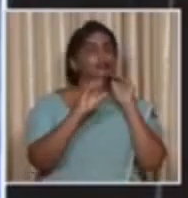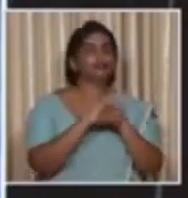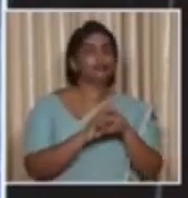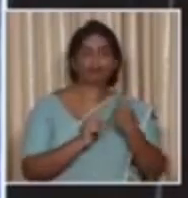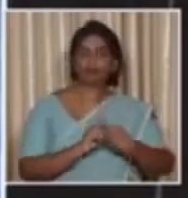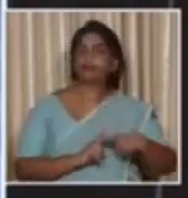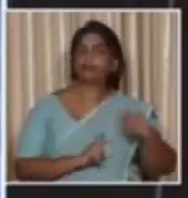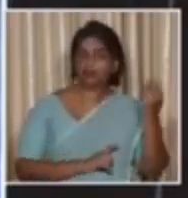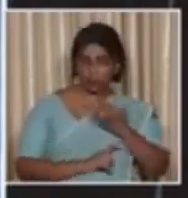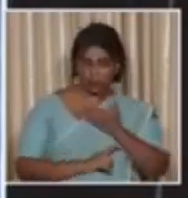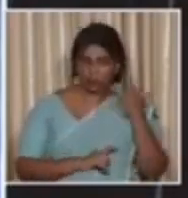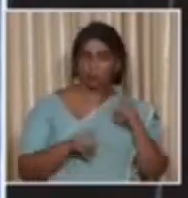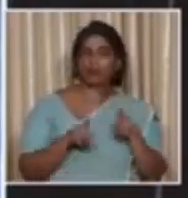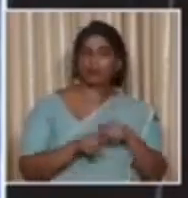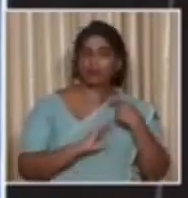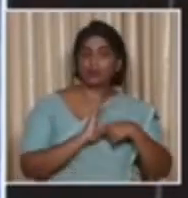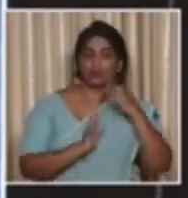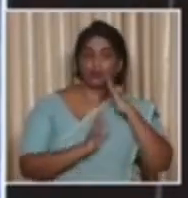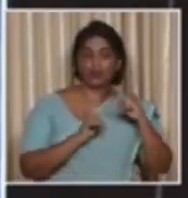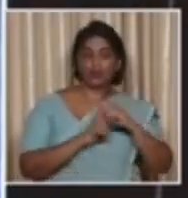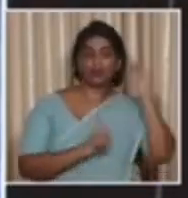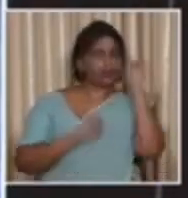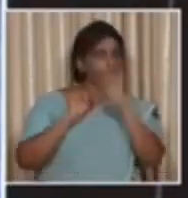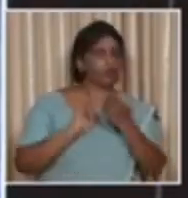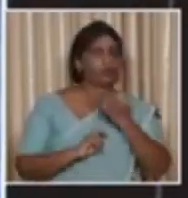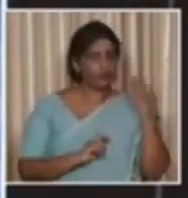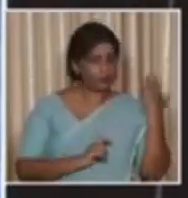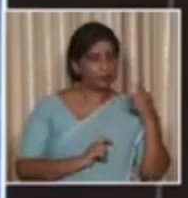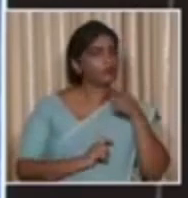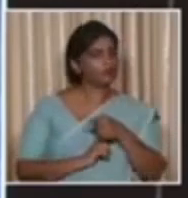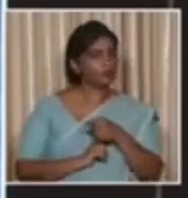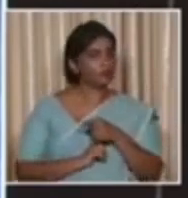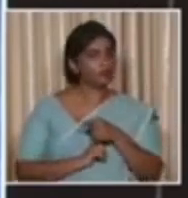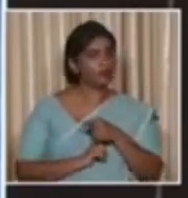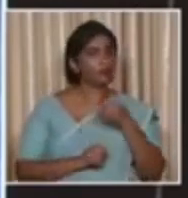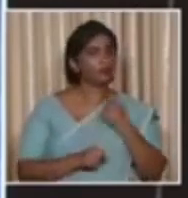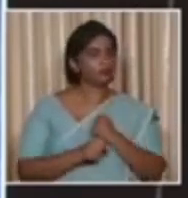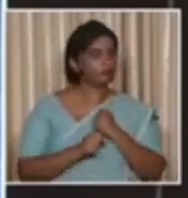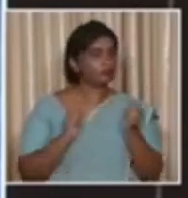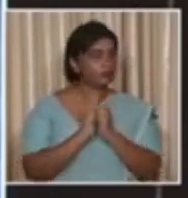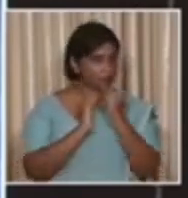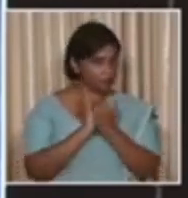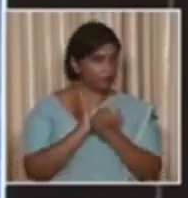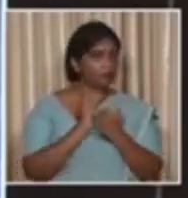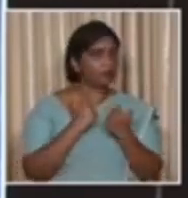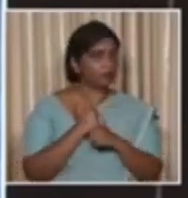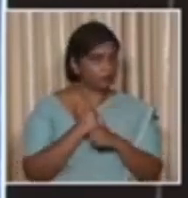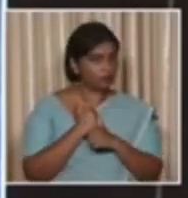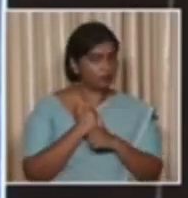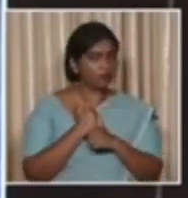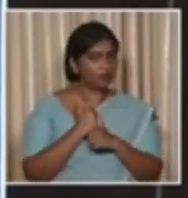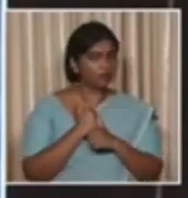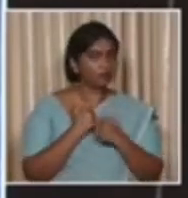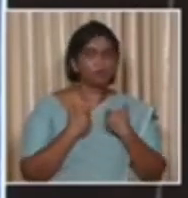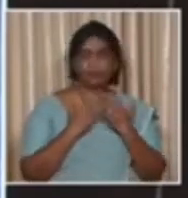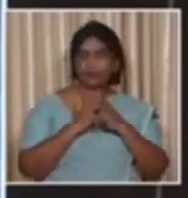ආර්ථිකය හදාගන්නත් පුළුවන්. ඒවගේම රටට විදේශ ආදායමක් ලබාගන්නත් පුළුවන්. මේ සඳහා හැටියට වැඩපිළිවෙලක් සකස් කරන්න මං හිතන